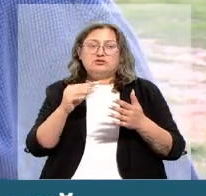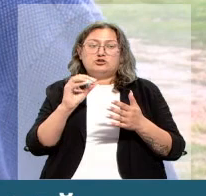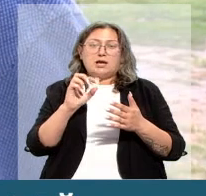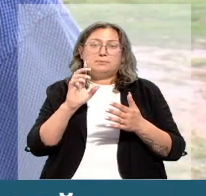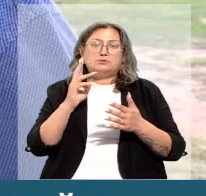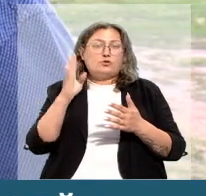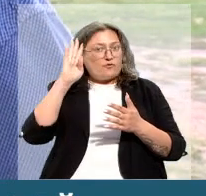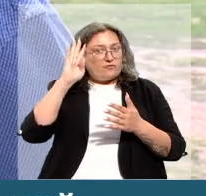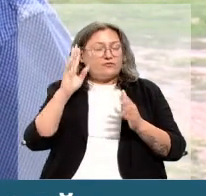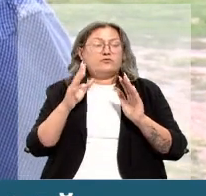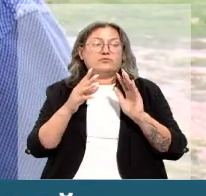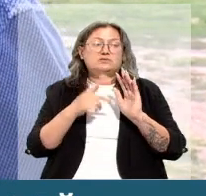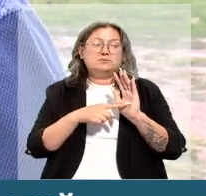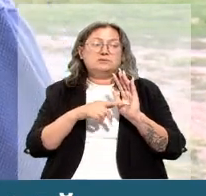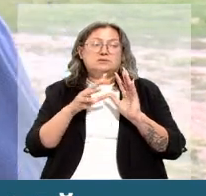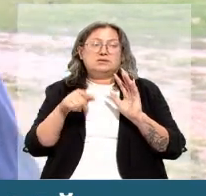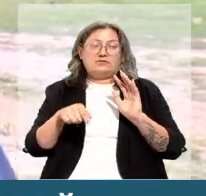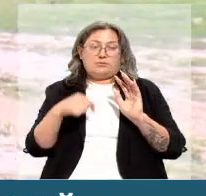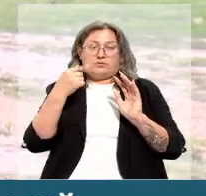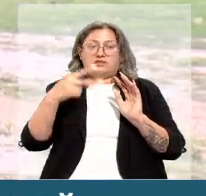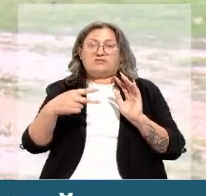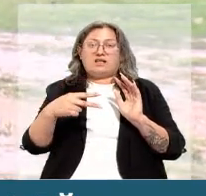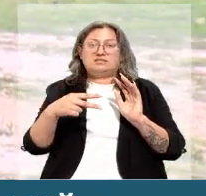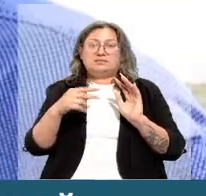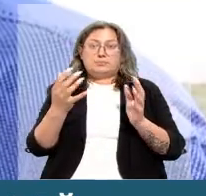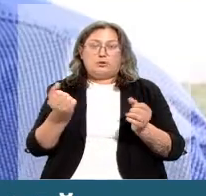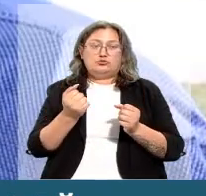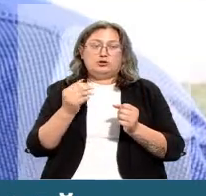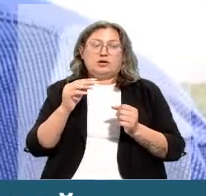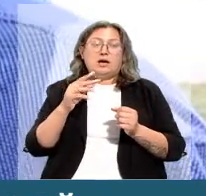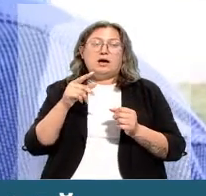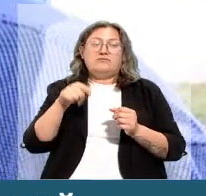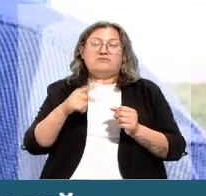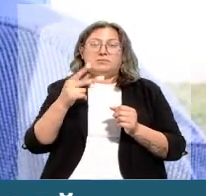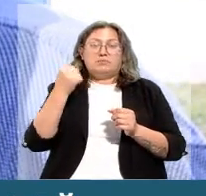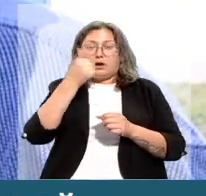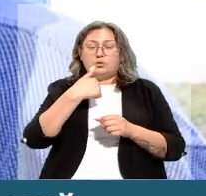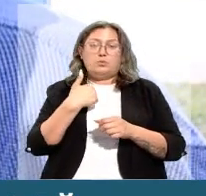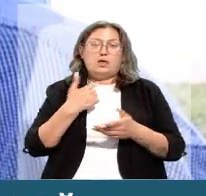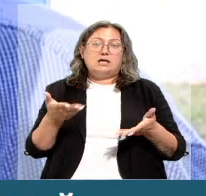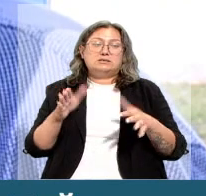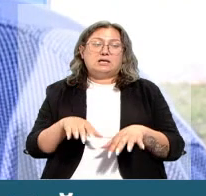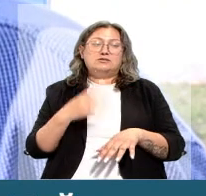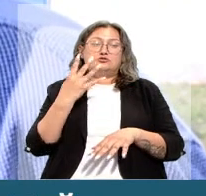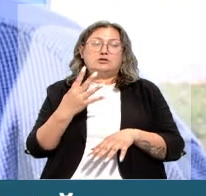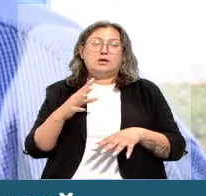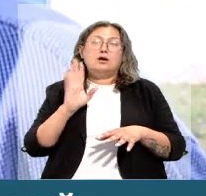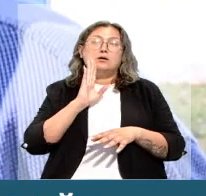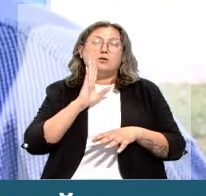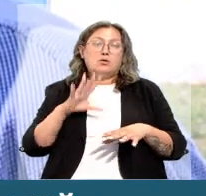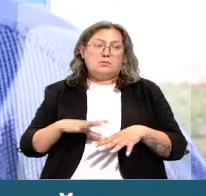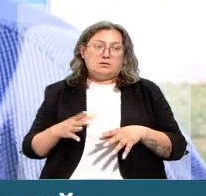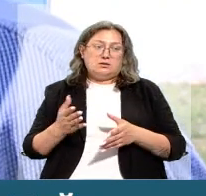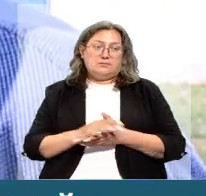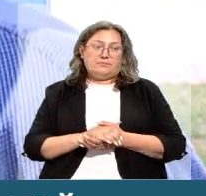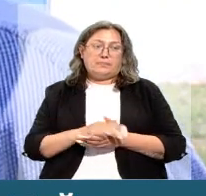жеребчиков. Это 70, и этого года 20 жеребят мы получили. В 21 году у меня оставалось всего 4 конематки. У